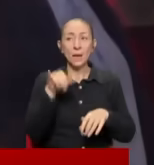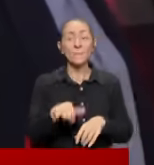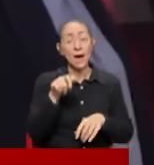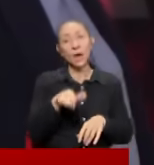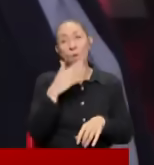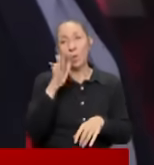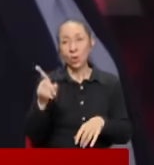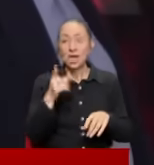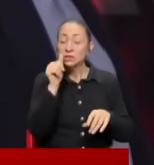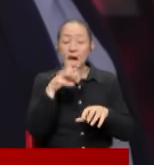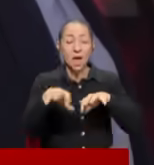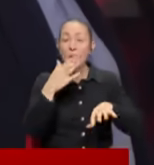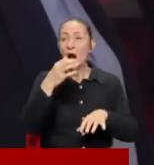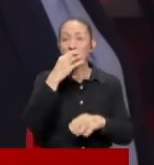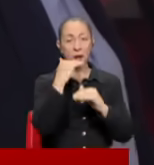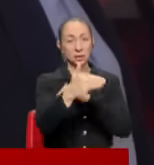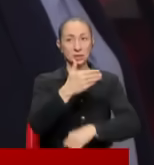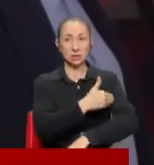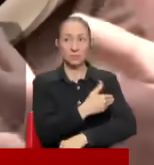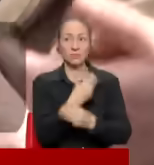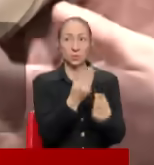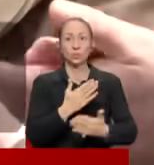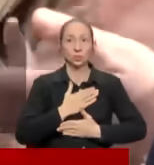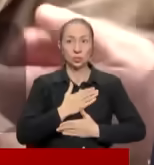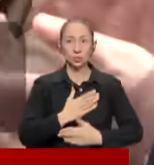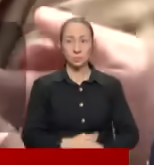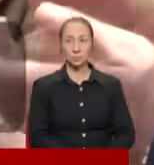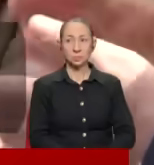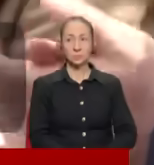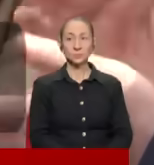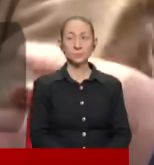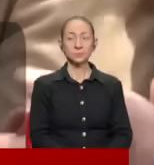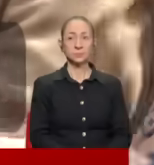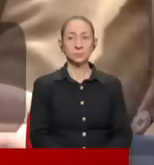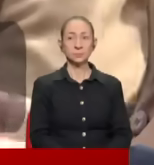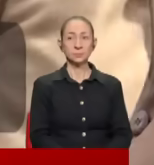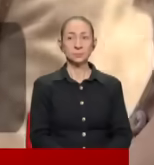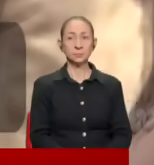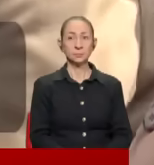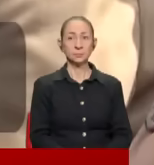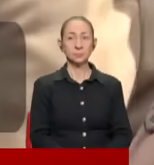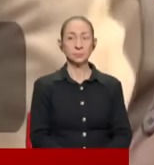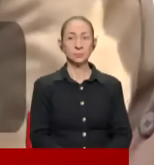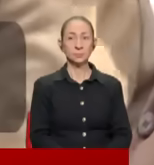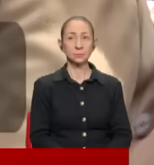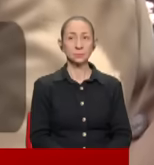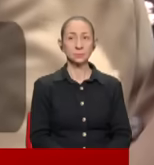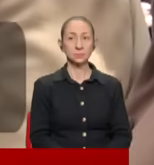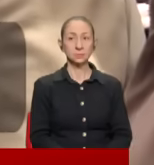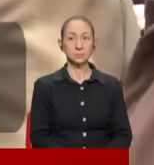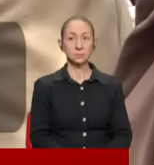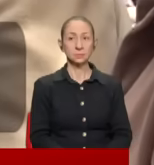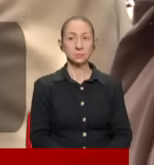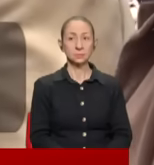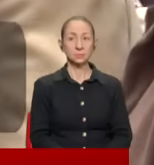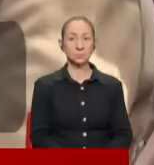hakkı yok. Hiçbir ayrım yapmadan Ankara halkına hizmet ediyoruz. Sayın Cumhurbaşkanımız, konuştuk inşallah. Ulaştırma Bakanımız, Çevre